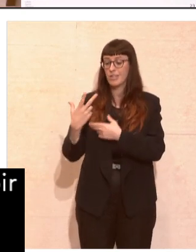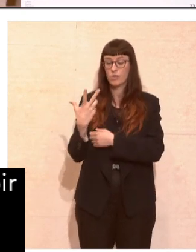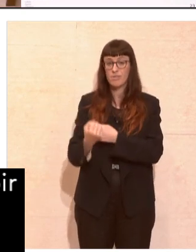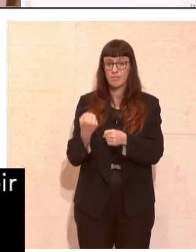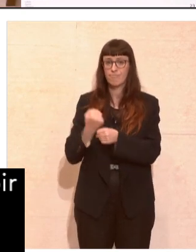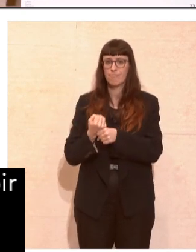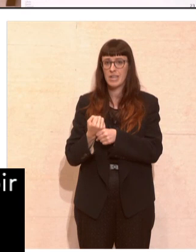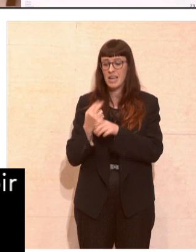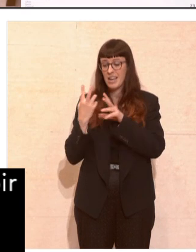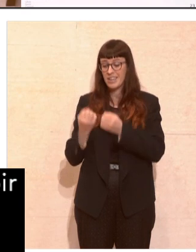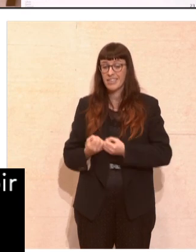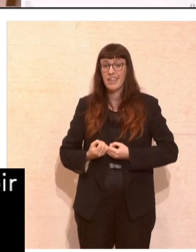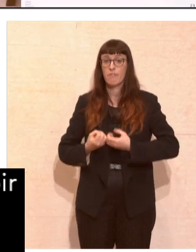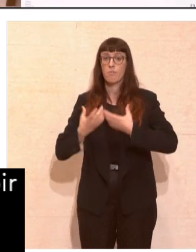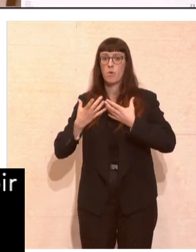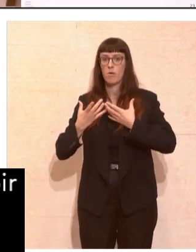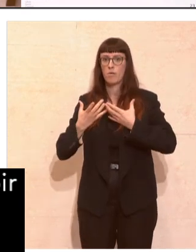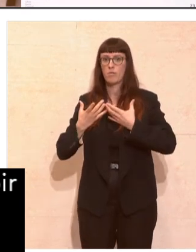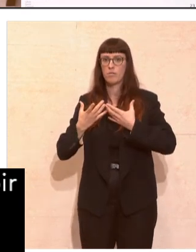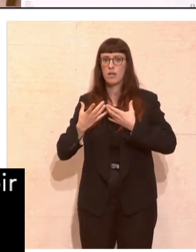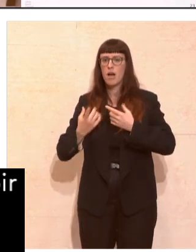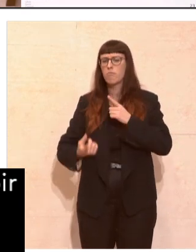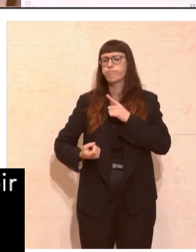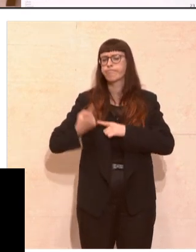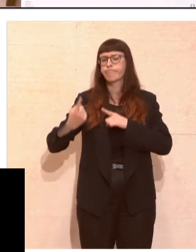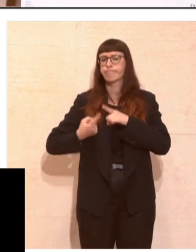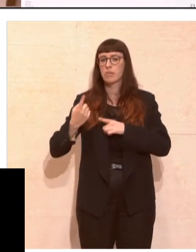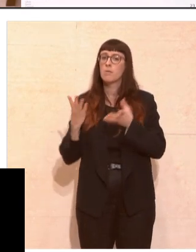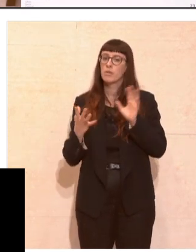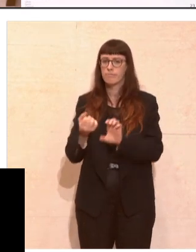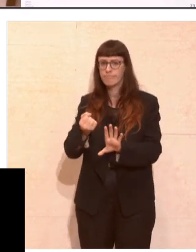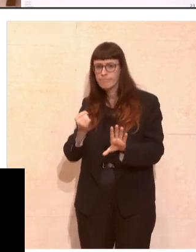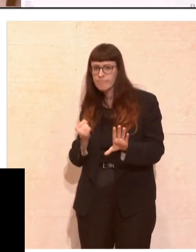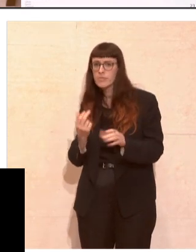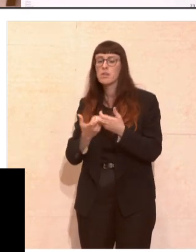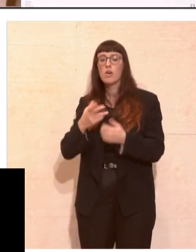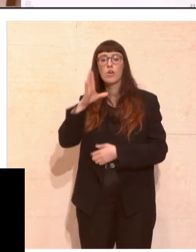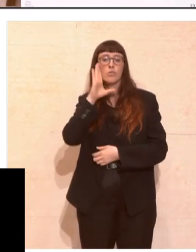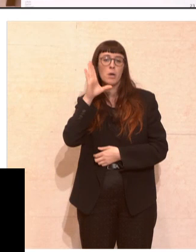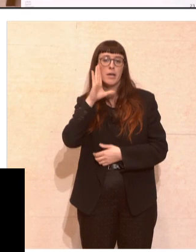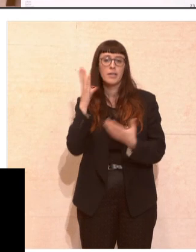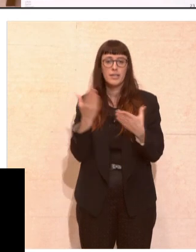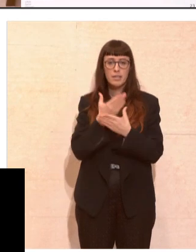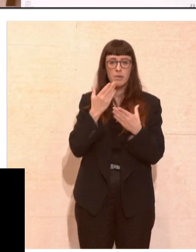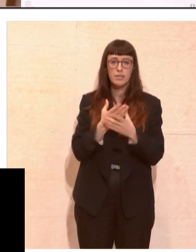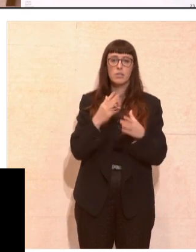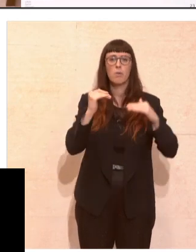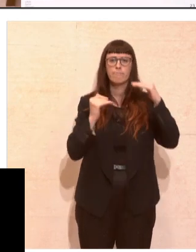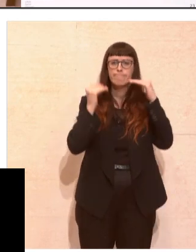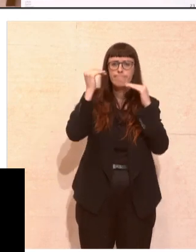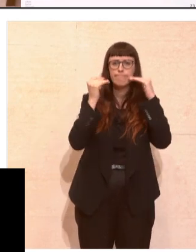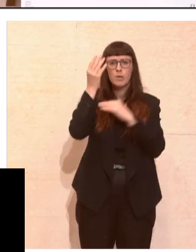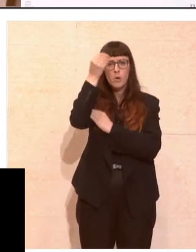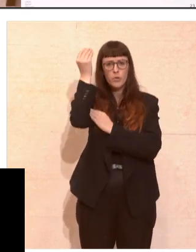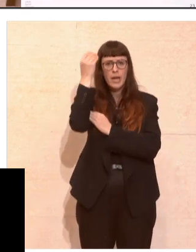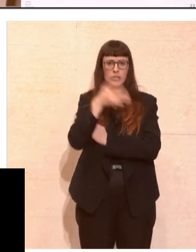Donc, ce qu'on voit, c'est que le sommeil, à retenir, c'est un ingrédient actif dans le développement du cerveau et dans l'équilibre mental. Je pense que ça a été mentionné